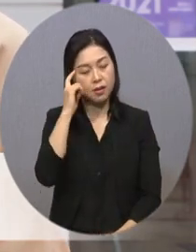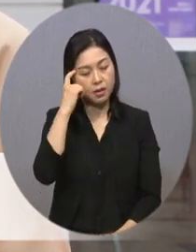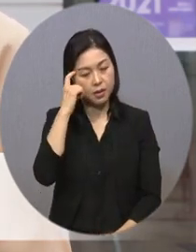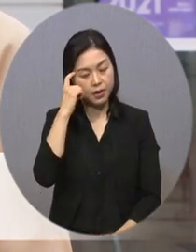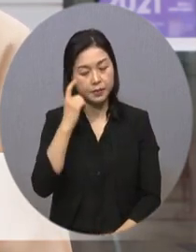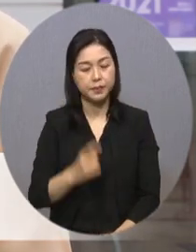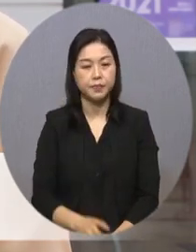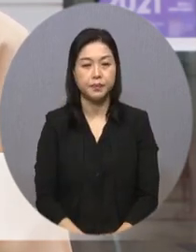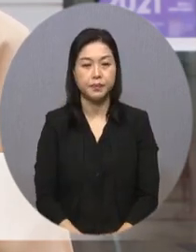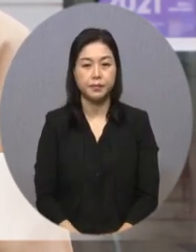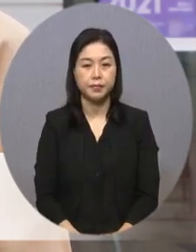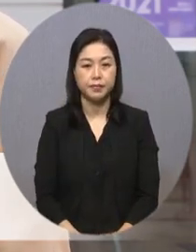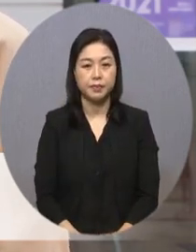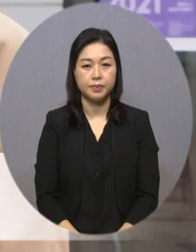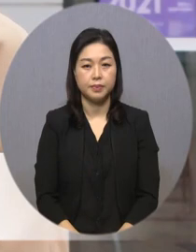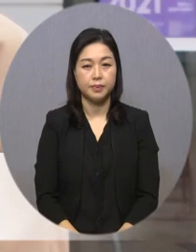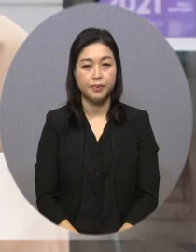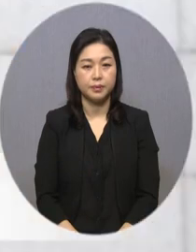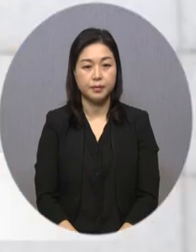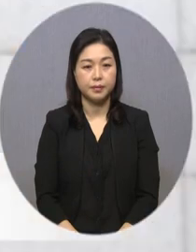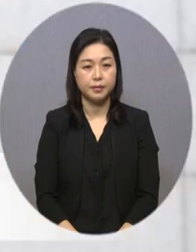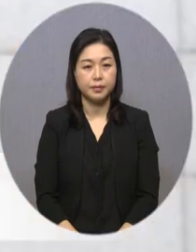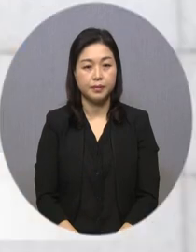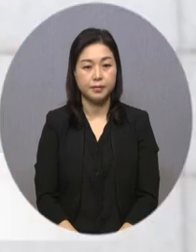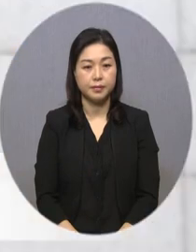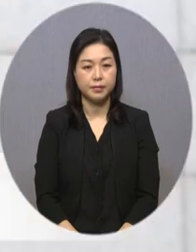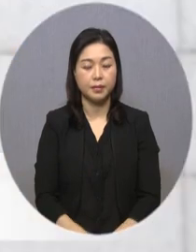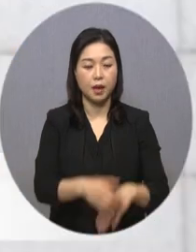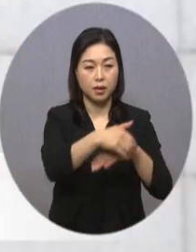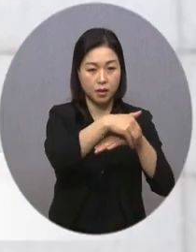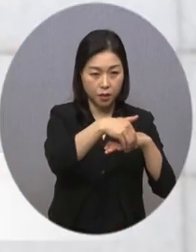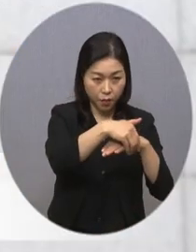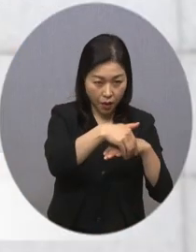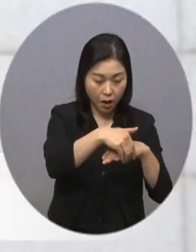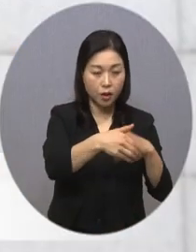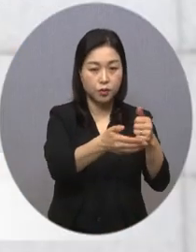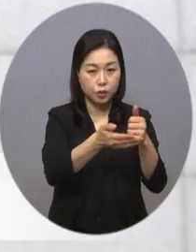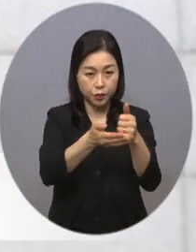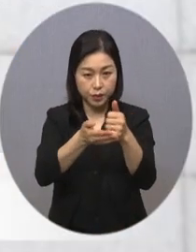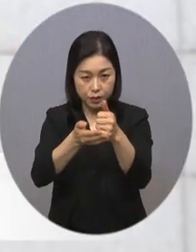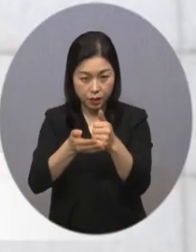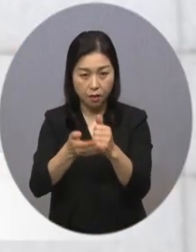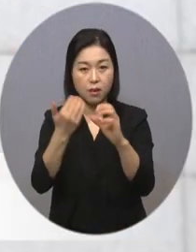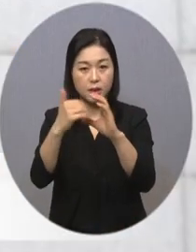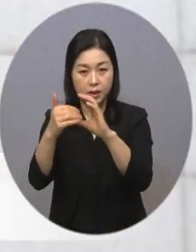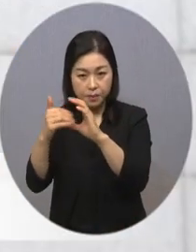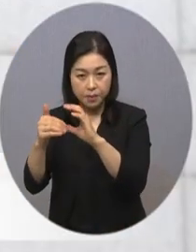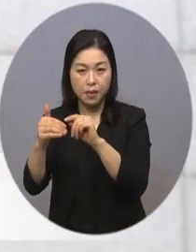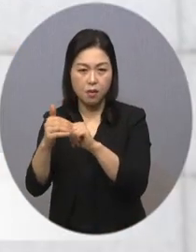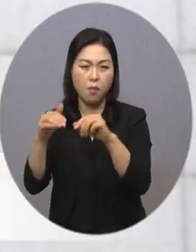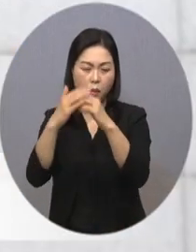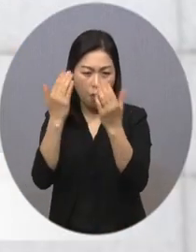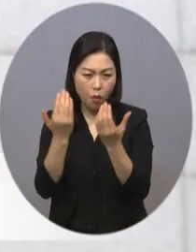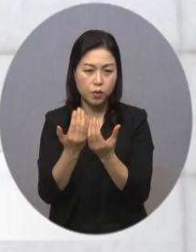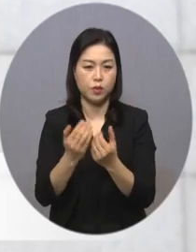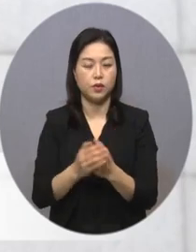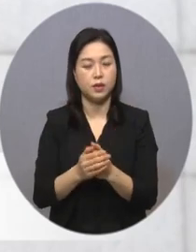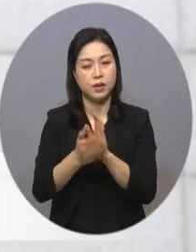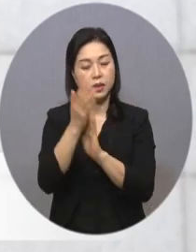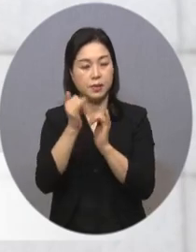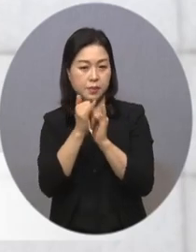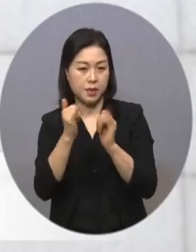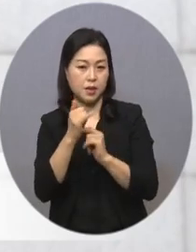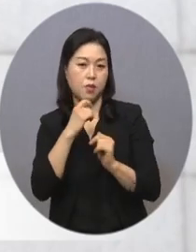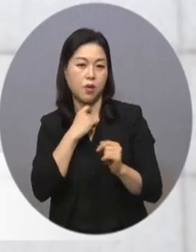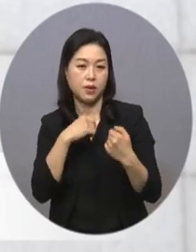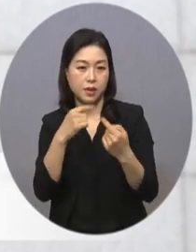수 없었다고 생각을 합니다. 기획부터 해서 초청, 이메일 번역까지 전부 다 시민들이 자발적으로 참여를